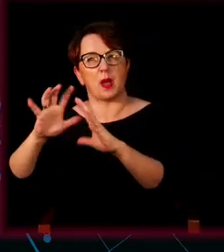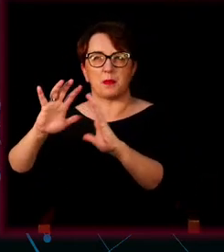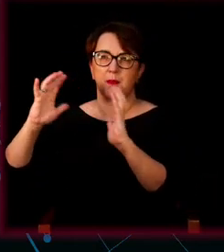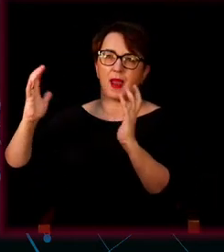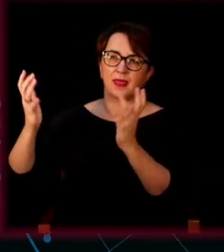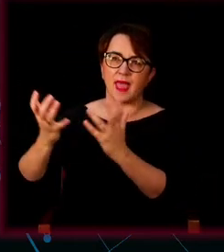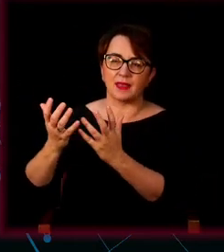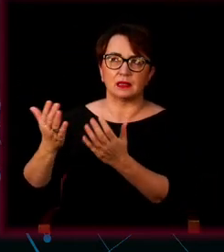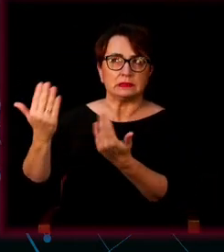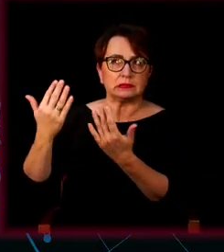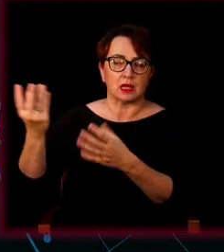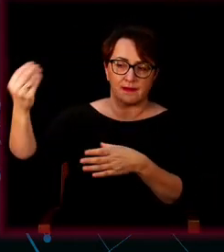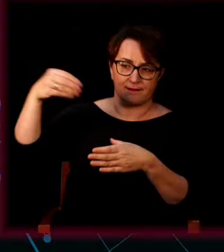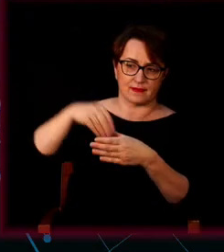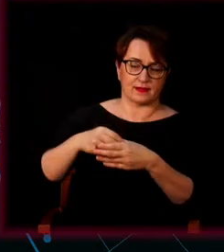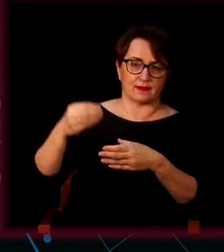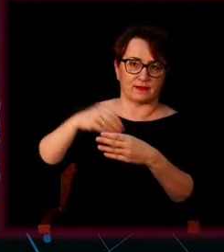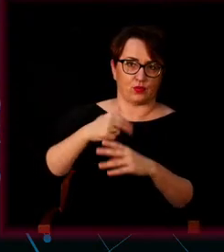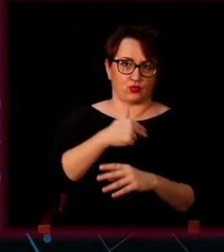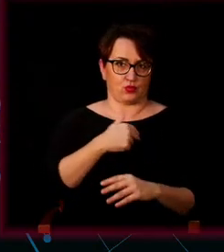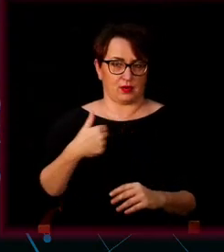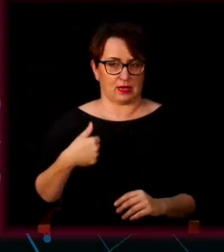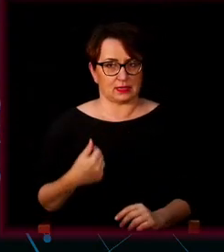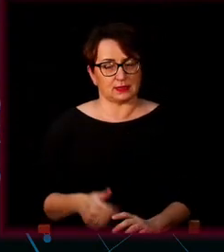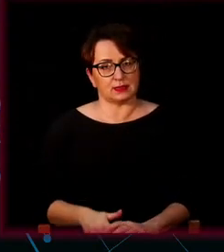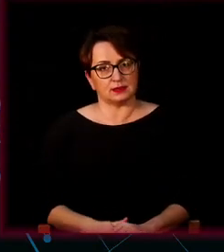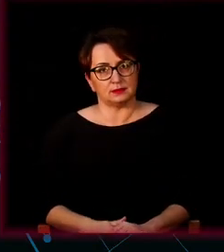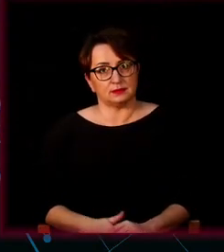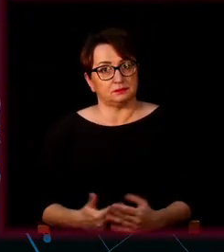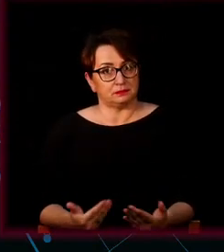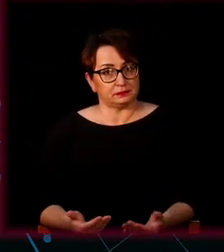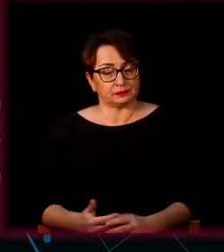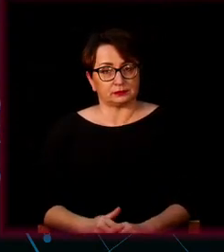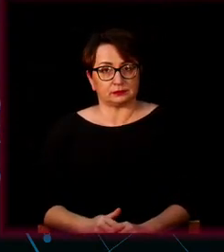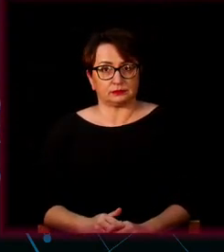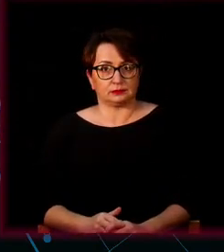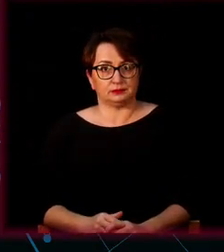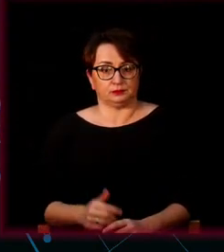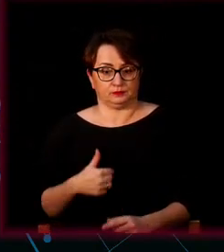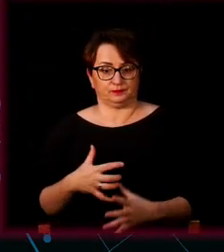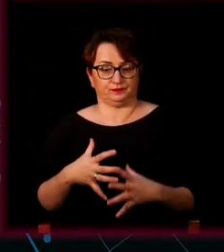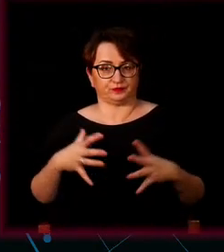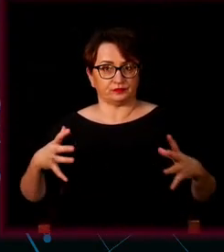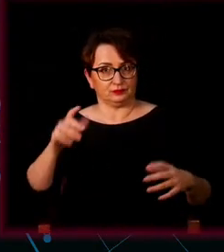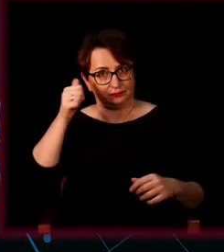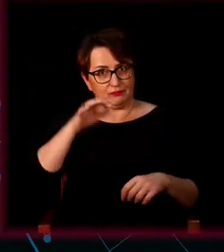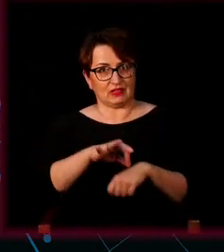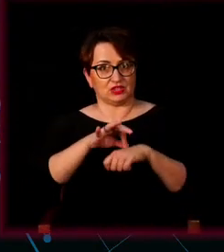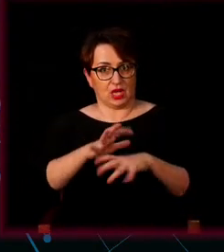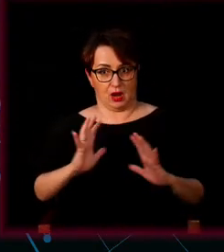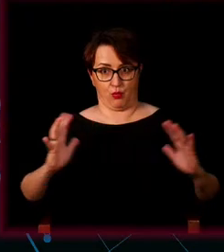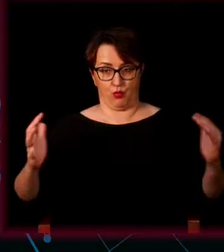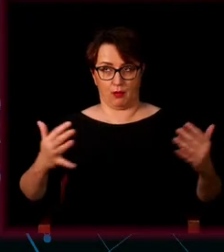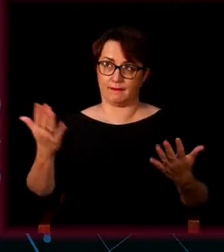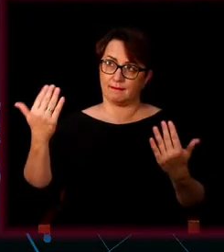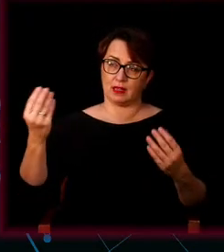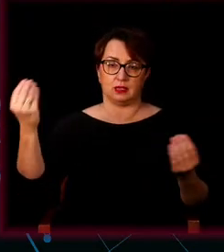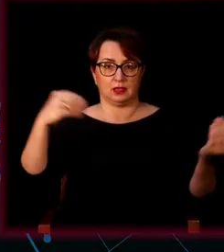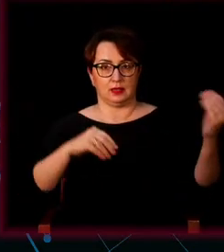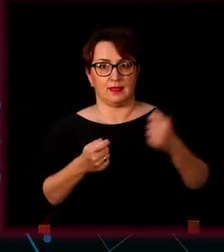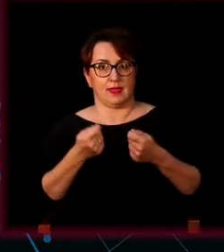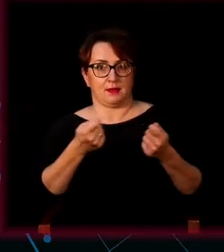mniej rozwiniętą planetę, żeby dołączyła, tak, do tego większego ciała. I w tym